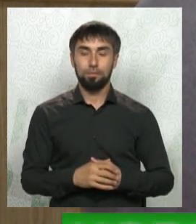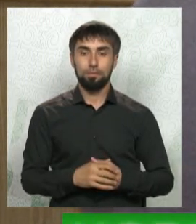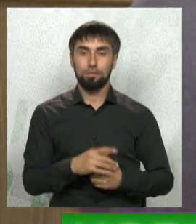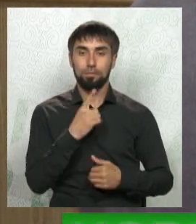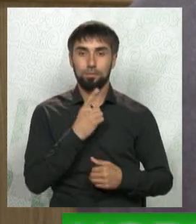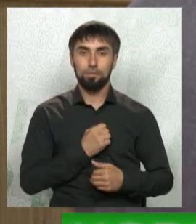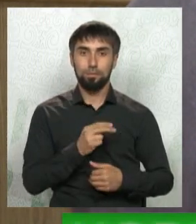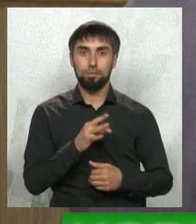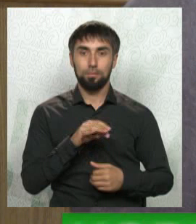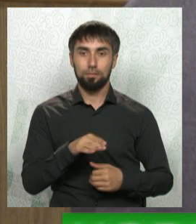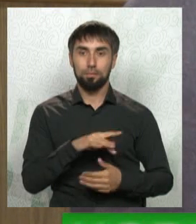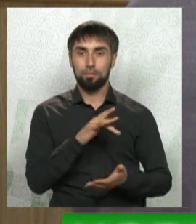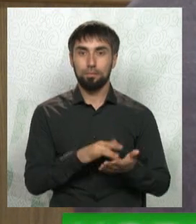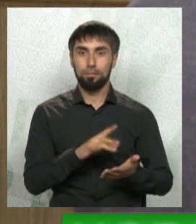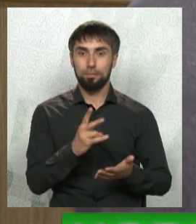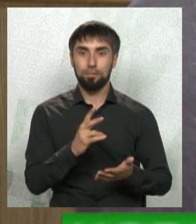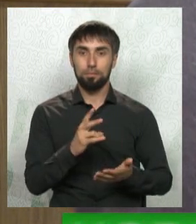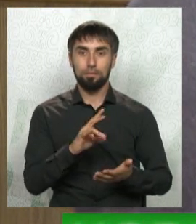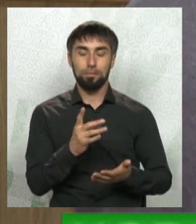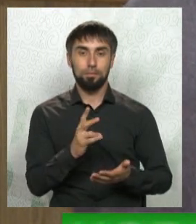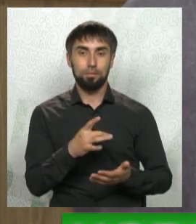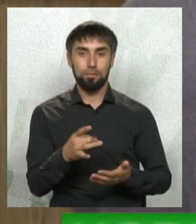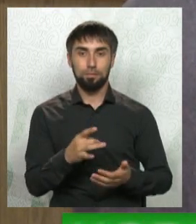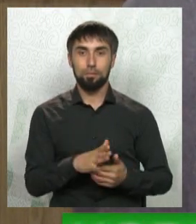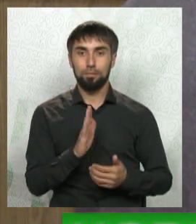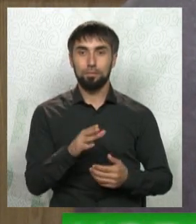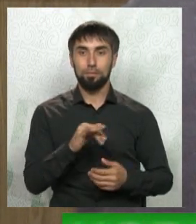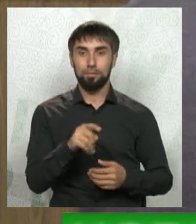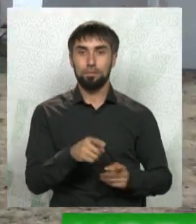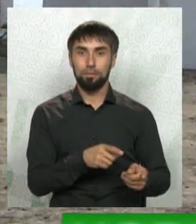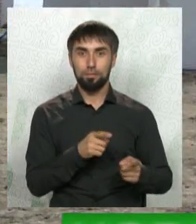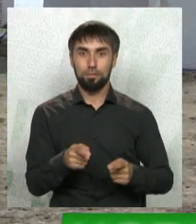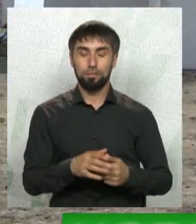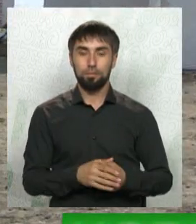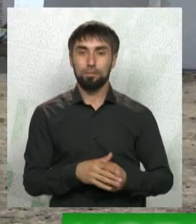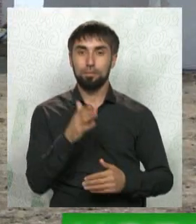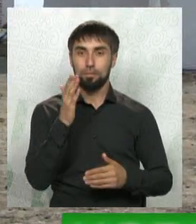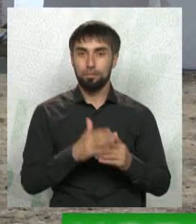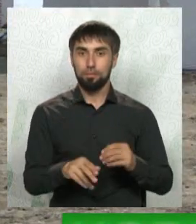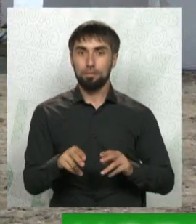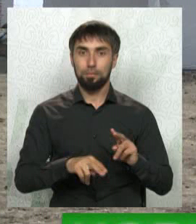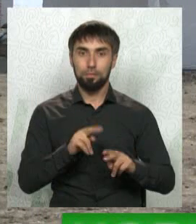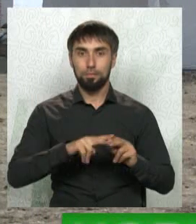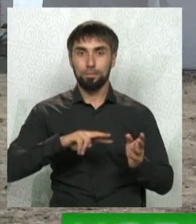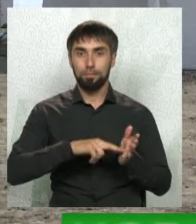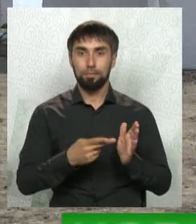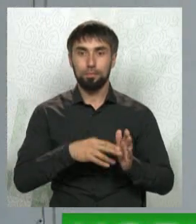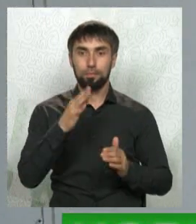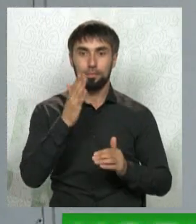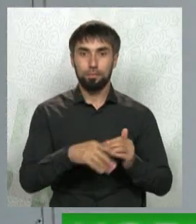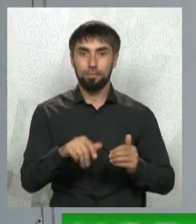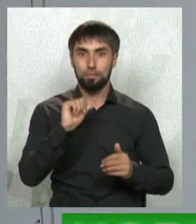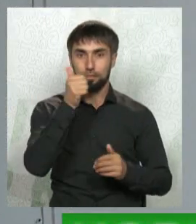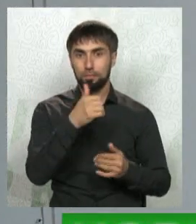военный комиссариат города Назрань-Назранского района будет уже здесь размещаться. Закончить строительство планируют до конца этого